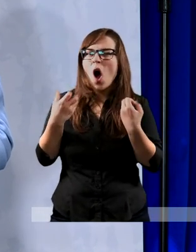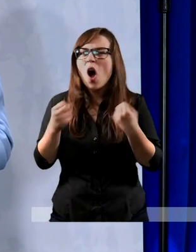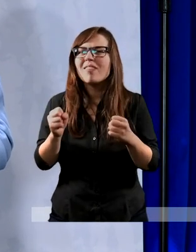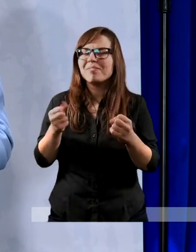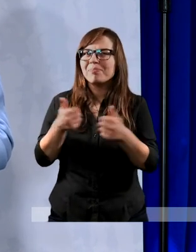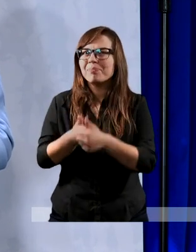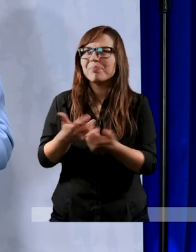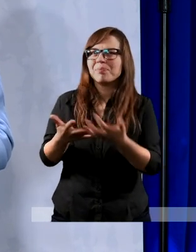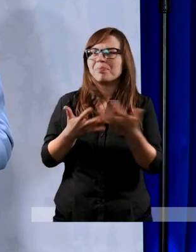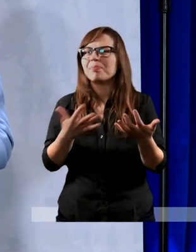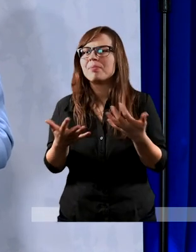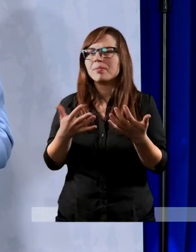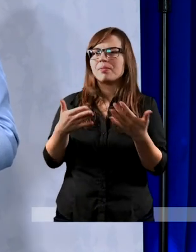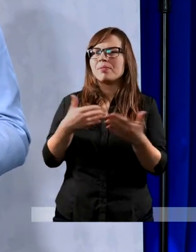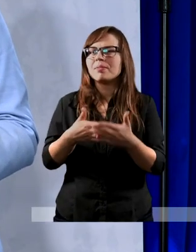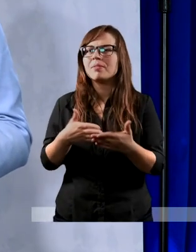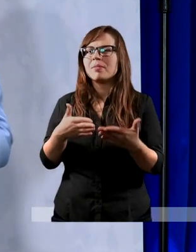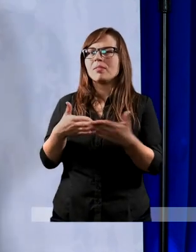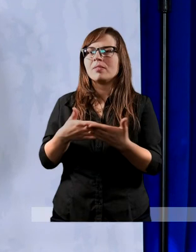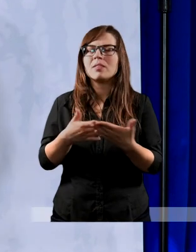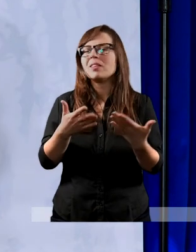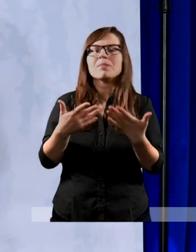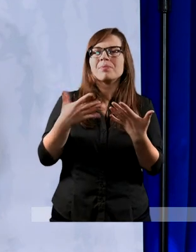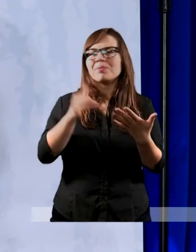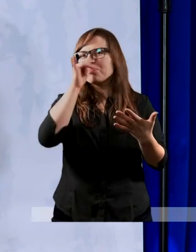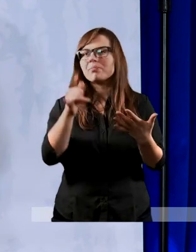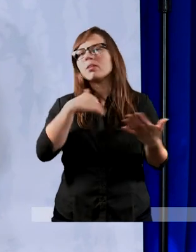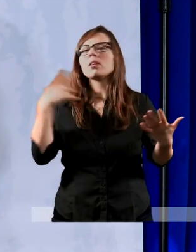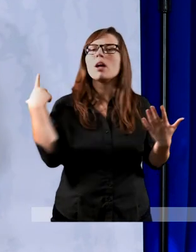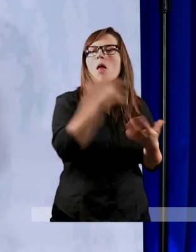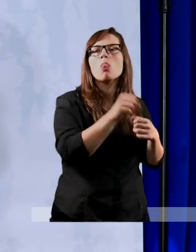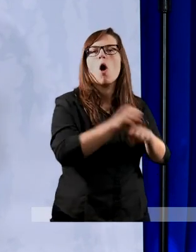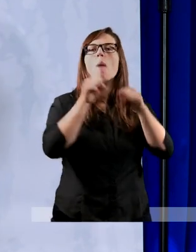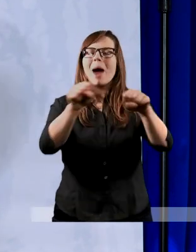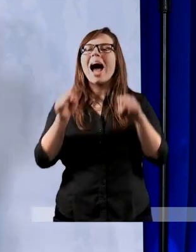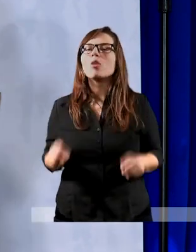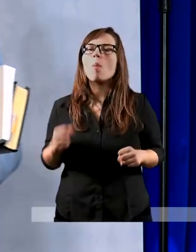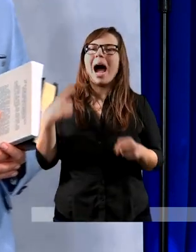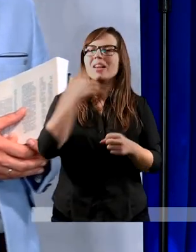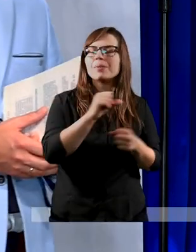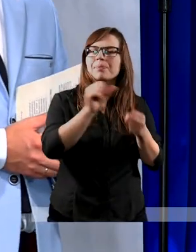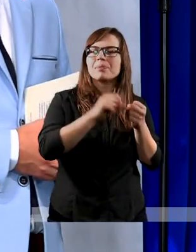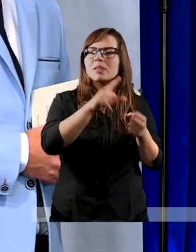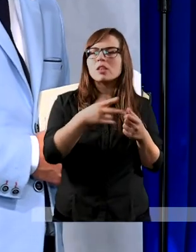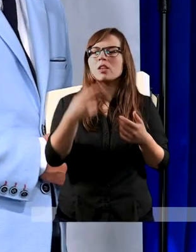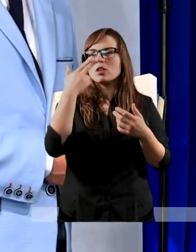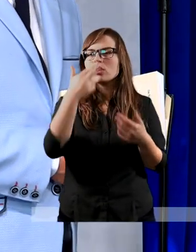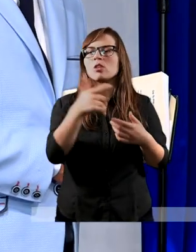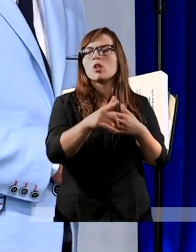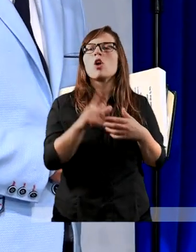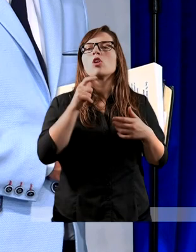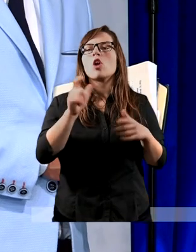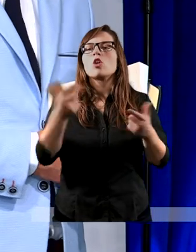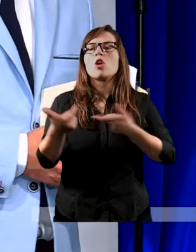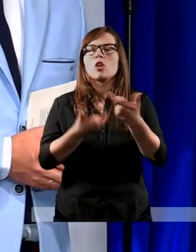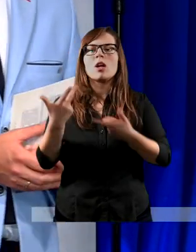nimi w ten sposób porozmawiać i stwierdziłem, udam się do bankomatu. Szedłem do tego bankomatu i biłem się z myślami, że to,